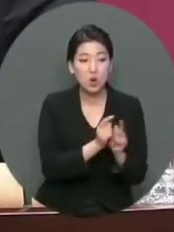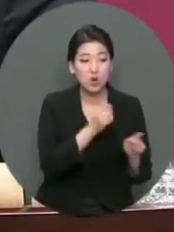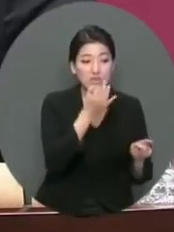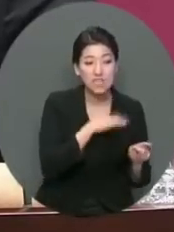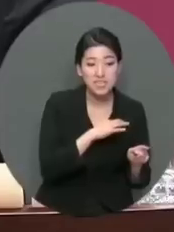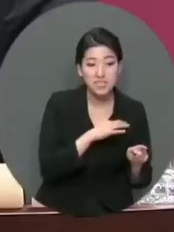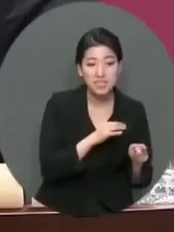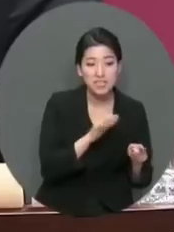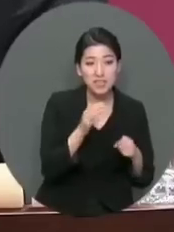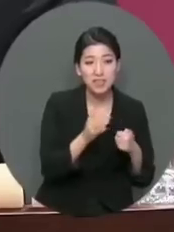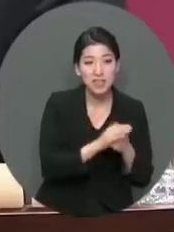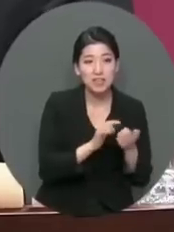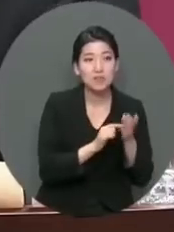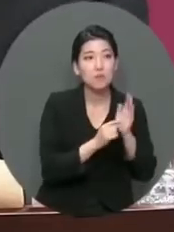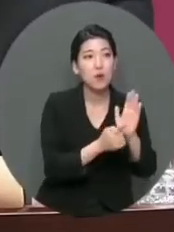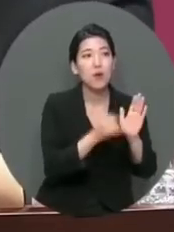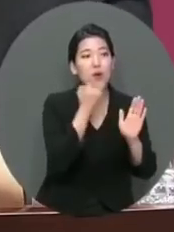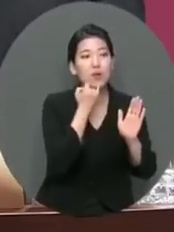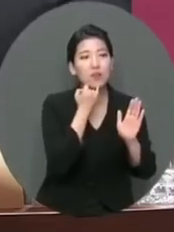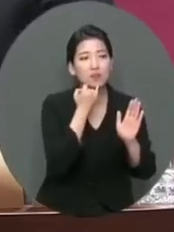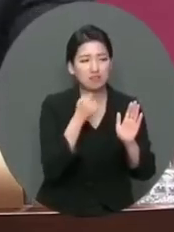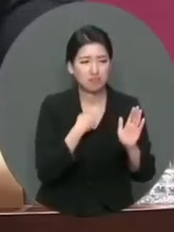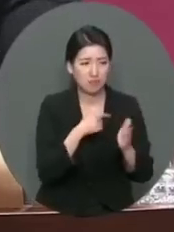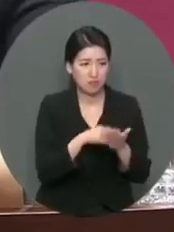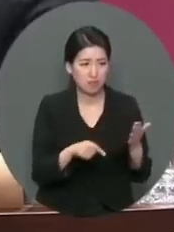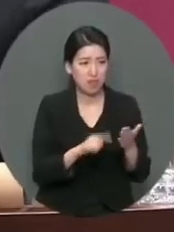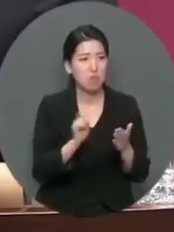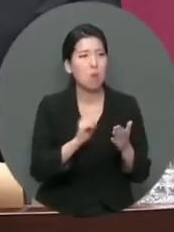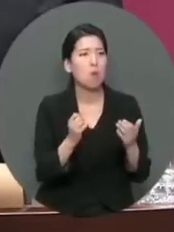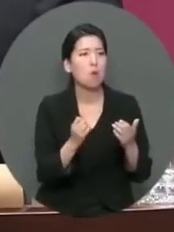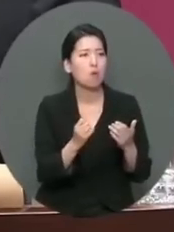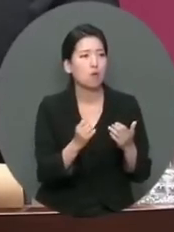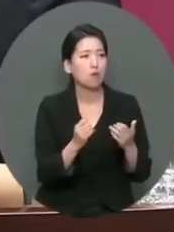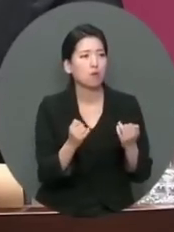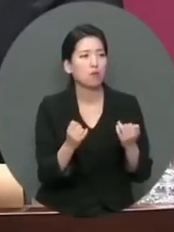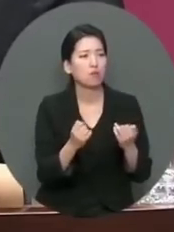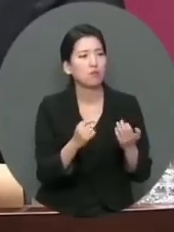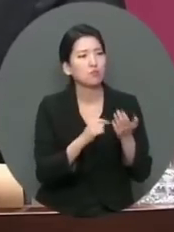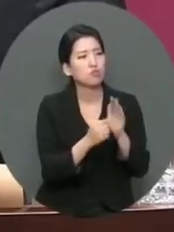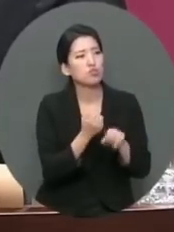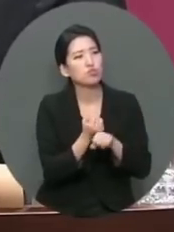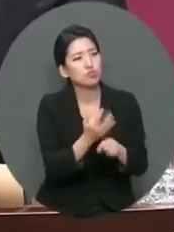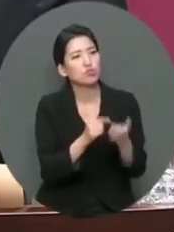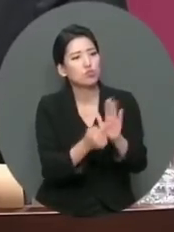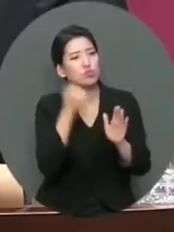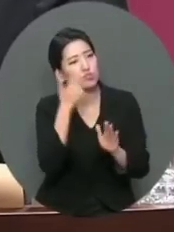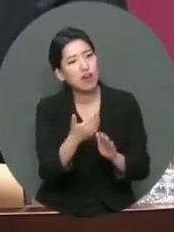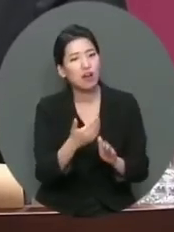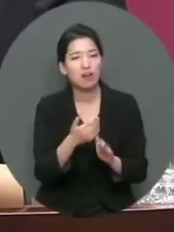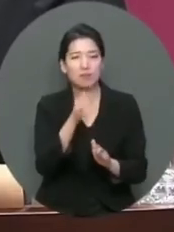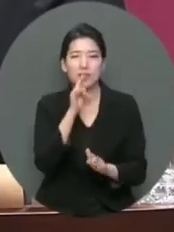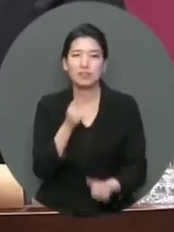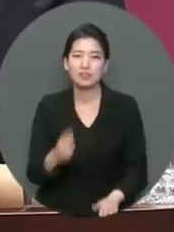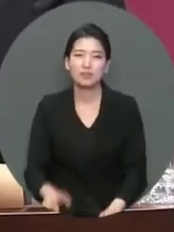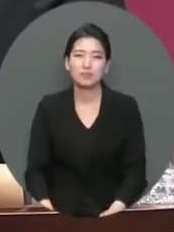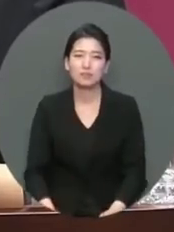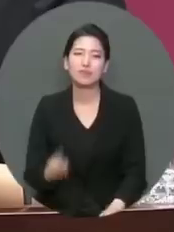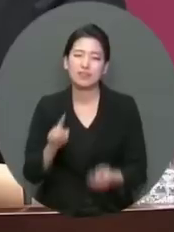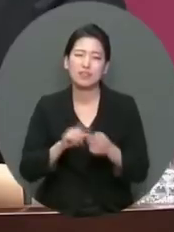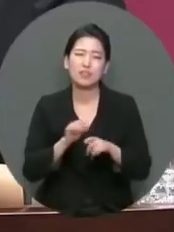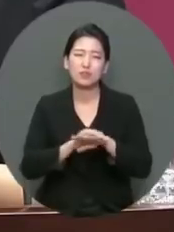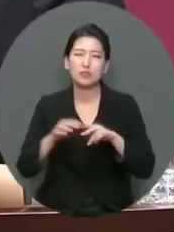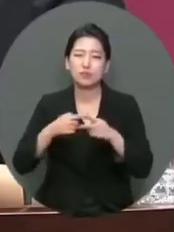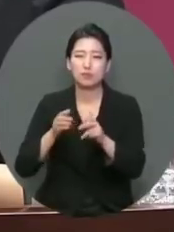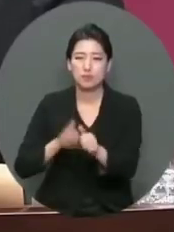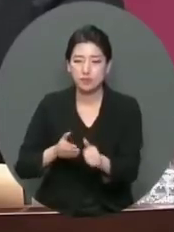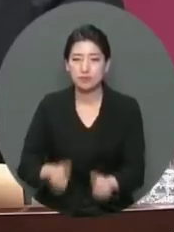이게 유출된다고 하고 아닐 경우에는 너무 감춰진다고 이런 부분들이 있기 때문에 검찰도 더 유의해서 잘하겠습니다만 그런 부분도 있다는 점을